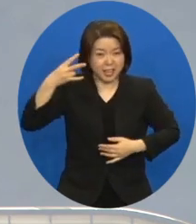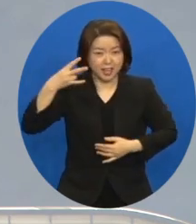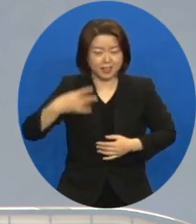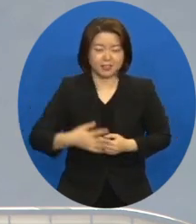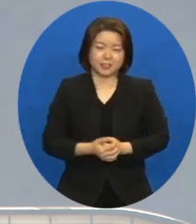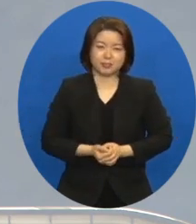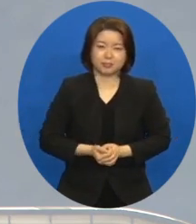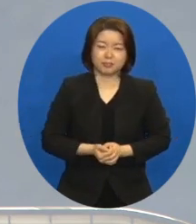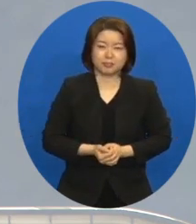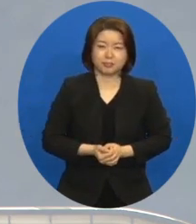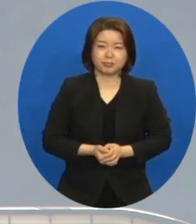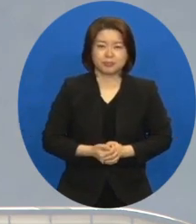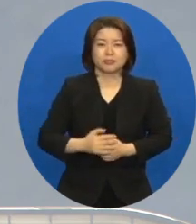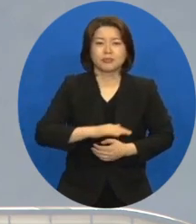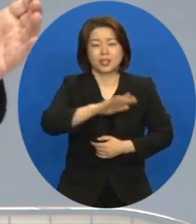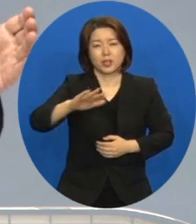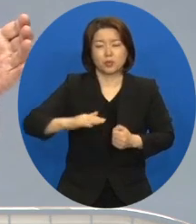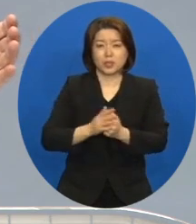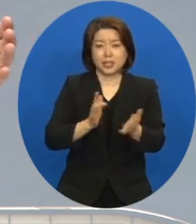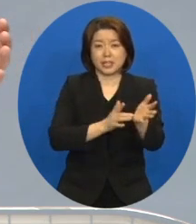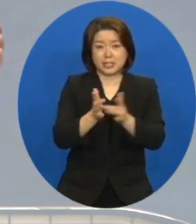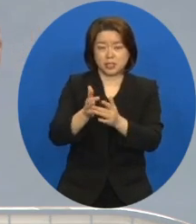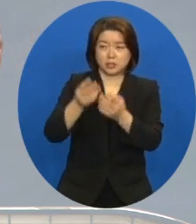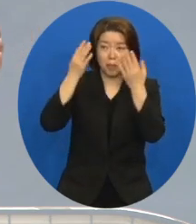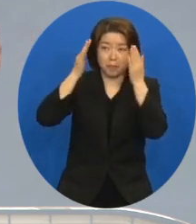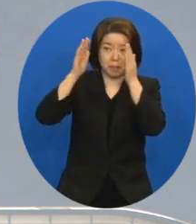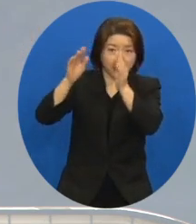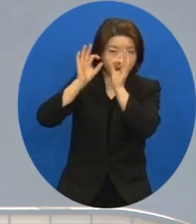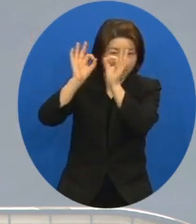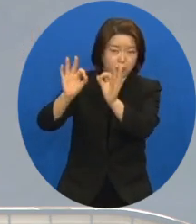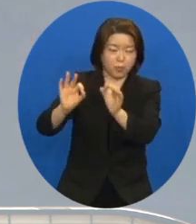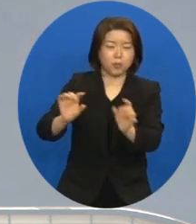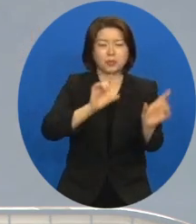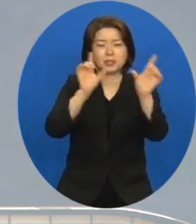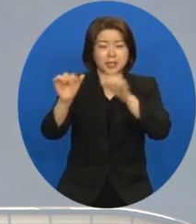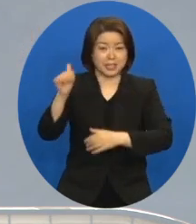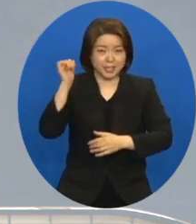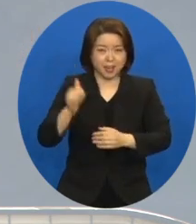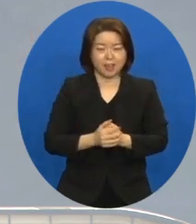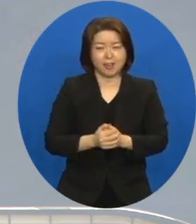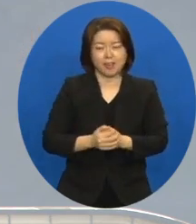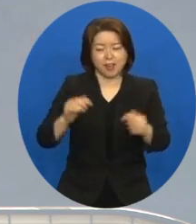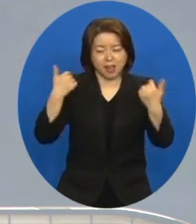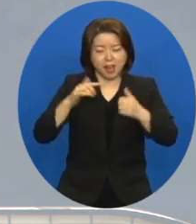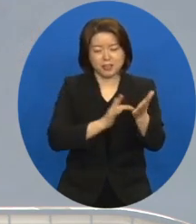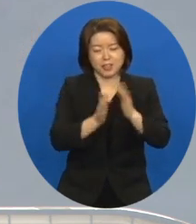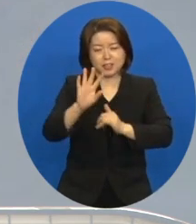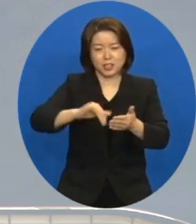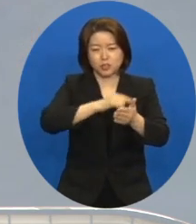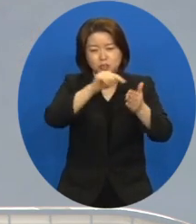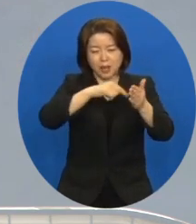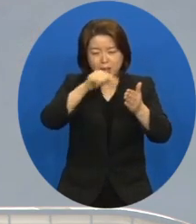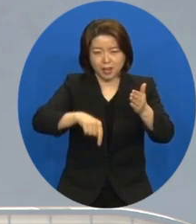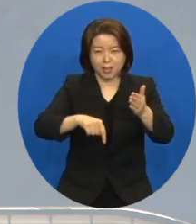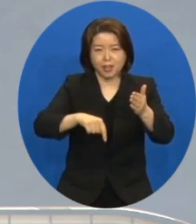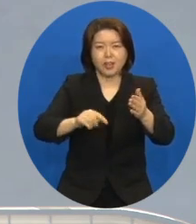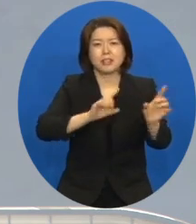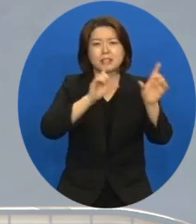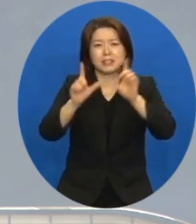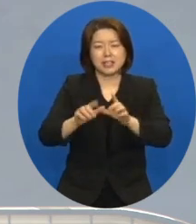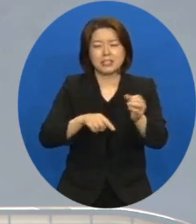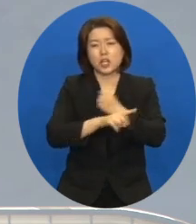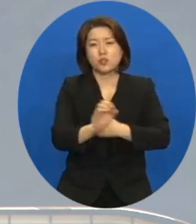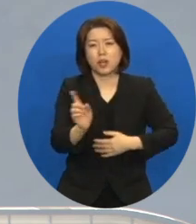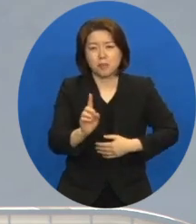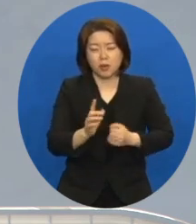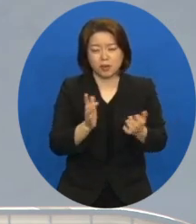됩니다. 우리가 예수님을 바라보고 살자, 항상 예수님 안에 거하자는 이유예요.